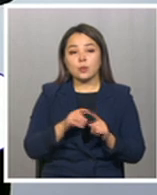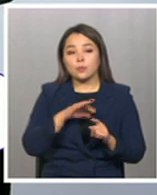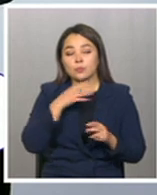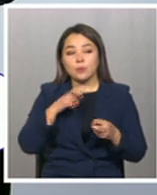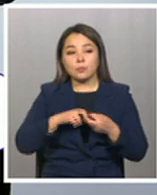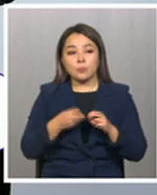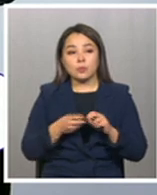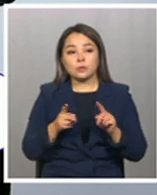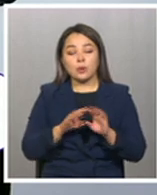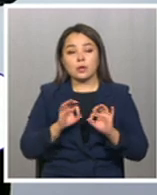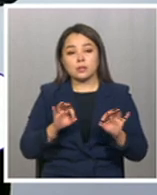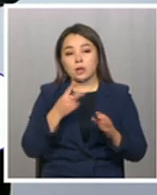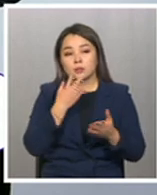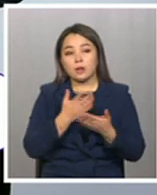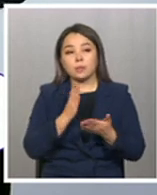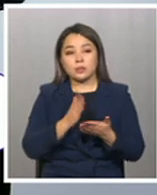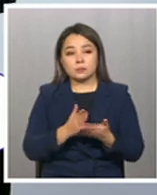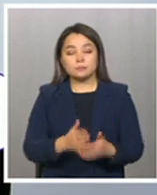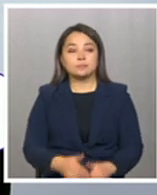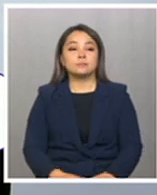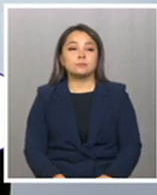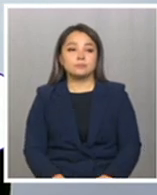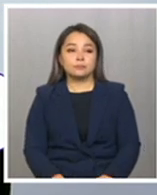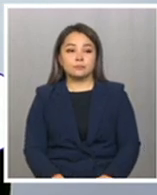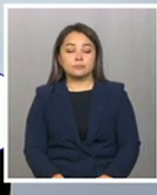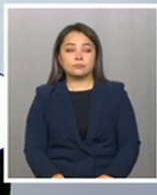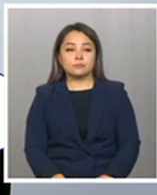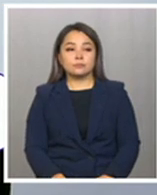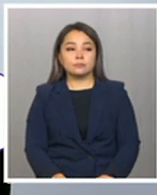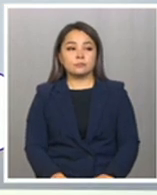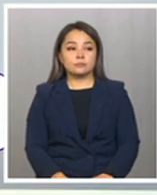проблемаларды айтып кетуге де болады.